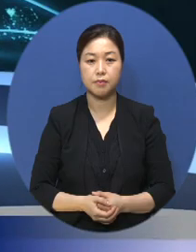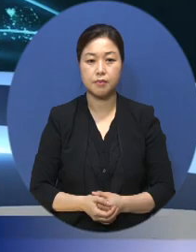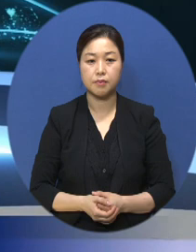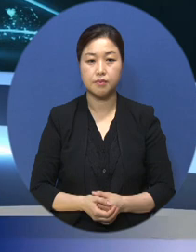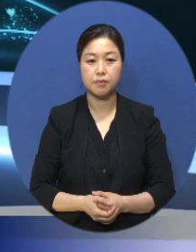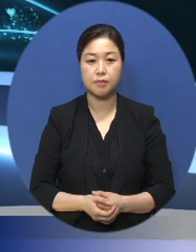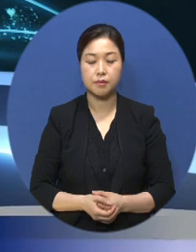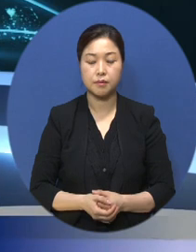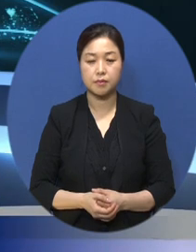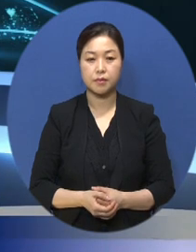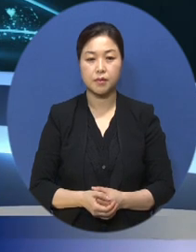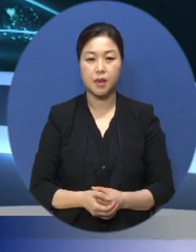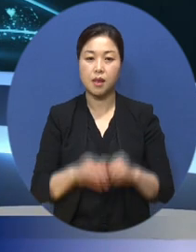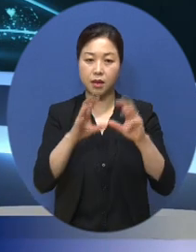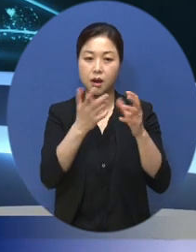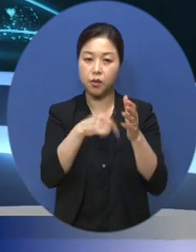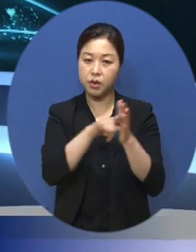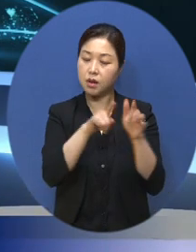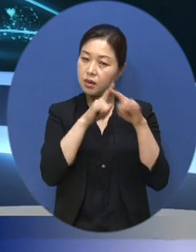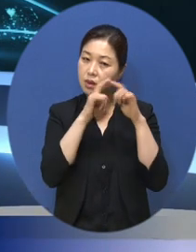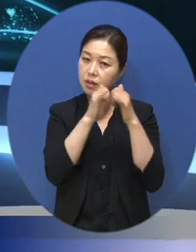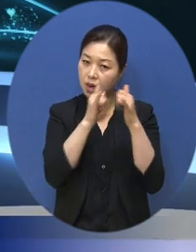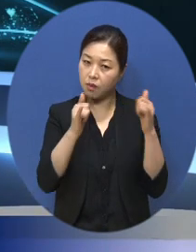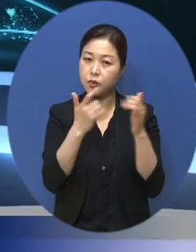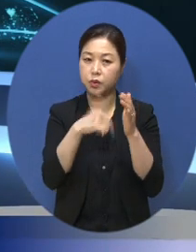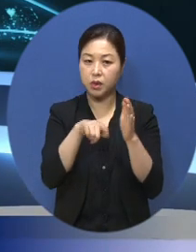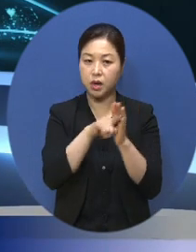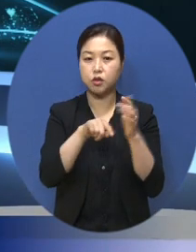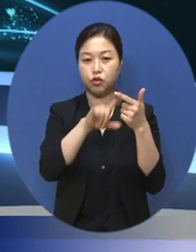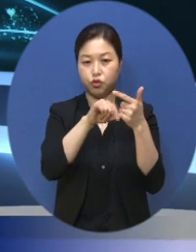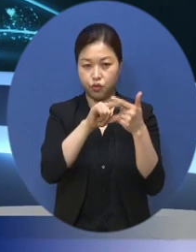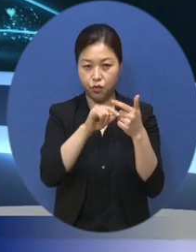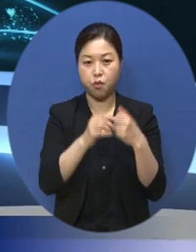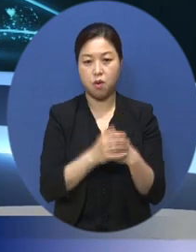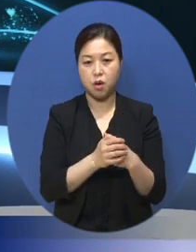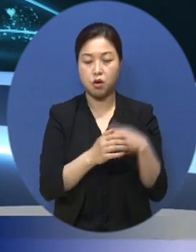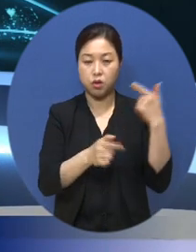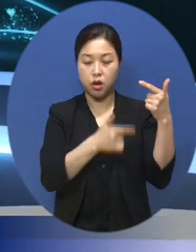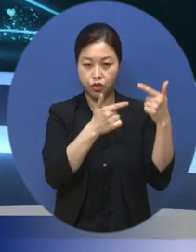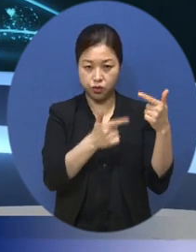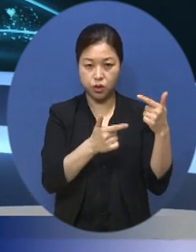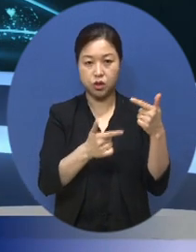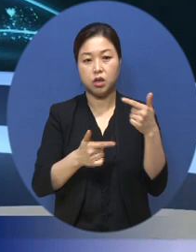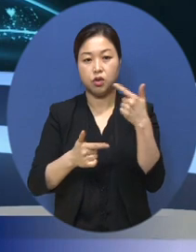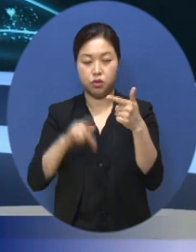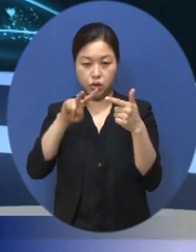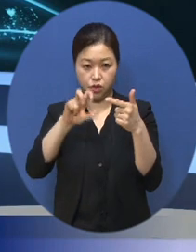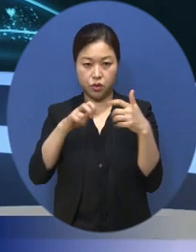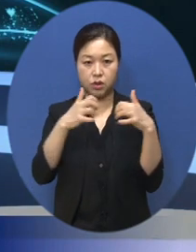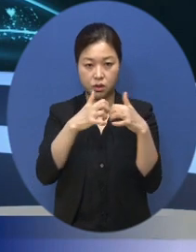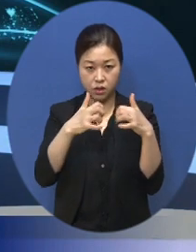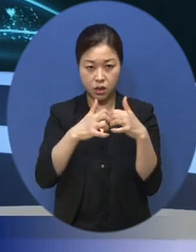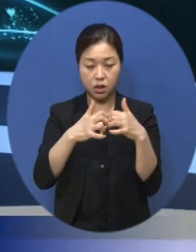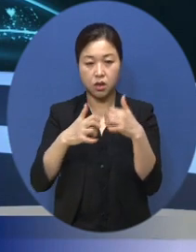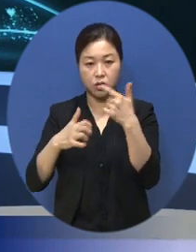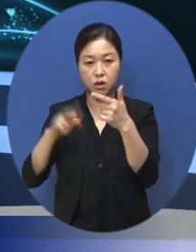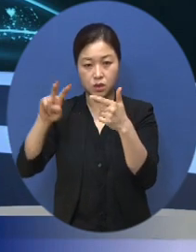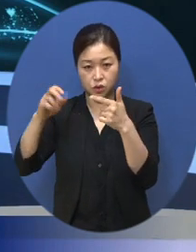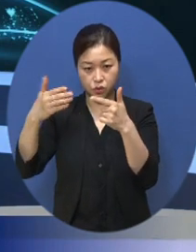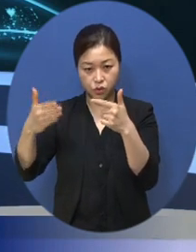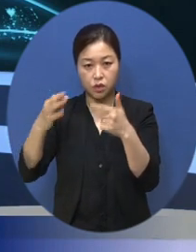호구 부훈의 달 6월입니다. 현충일과 6.25 한국전쟁, 6.29 제2연평해전이 일어난